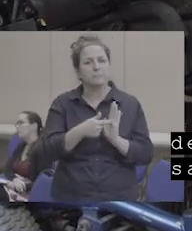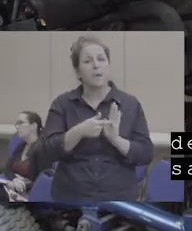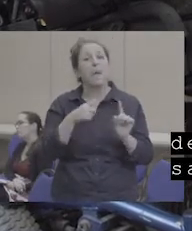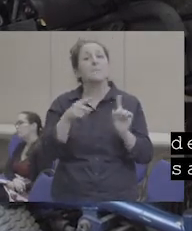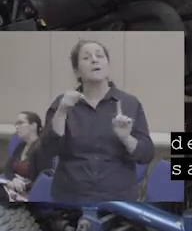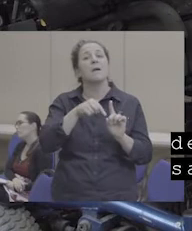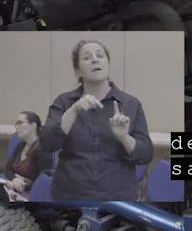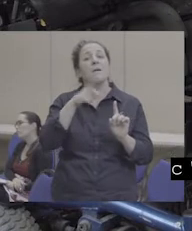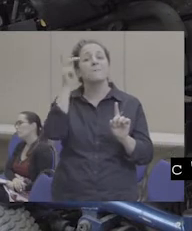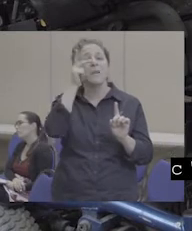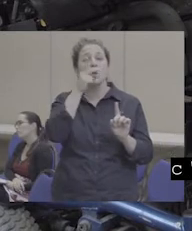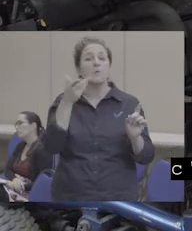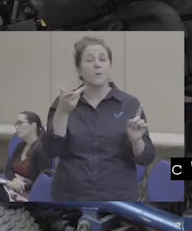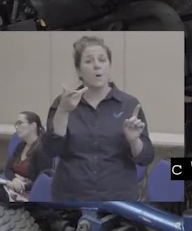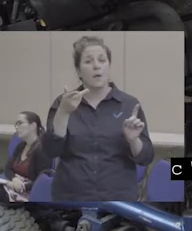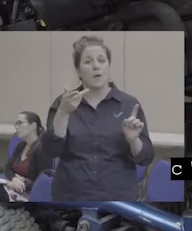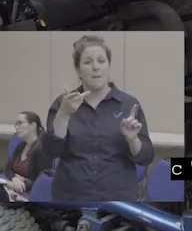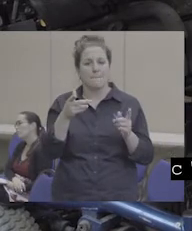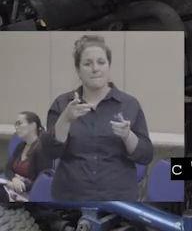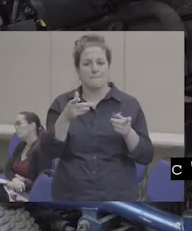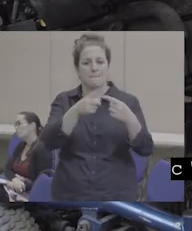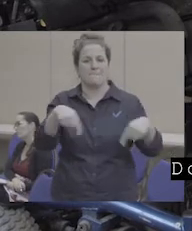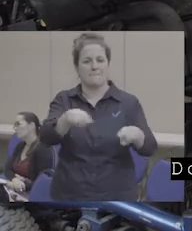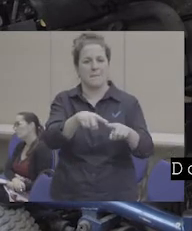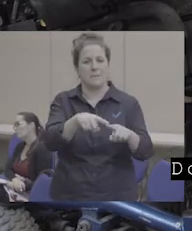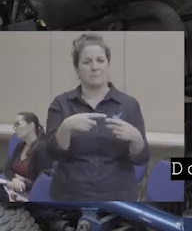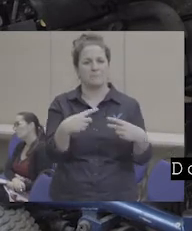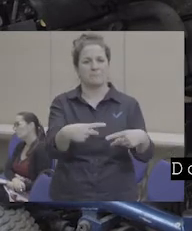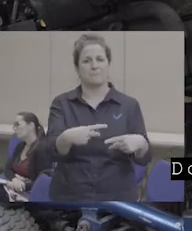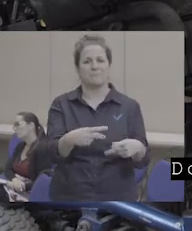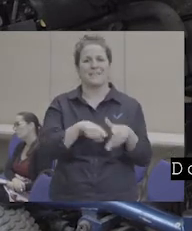sa philosophie, c'est une initiative du milieu. Donc,